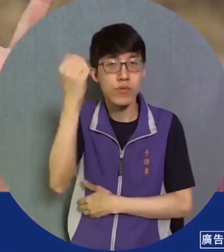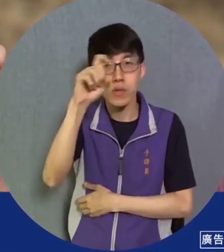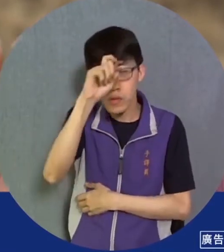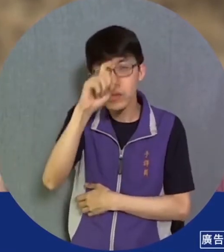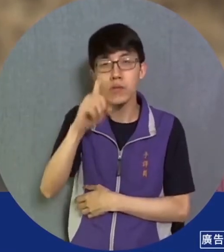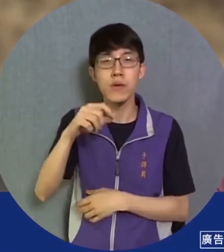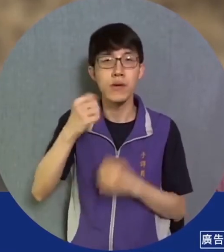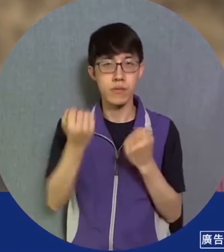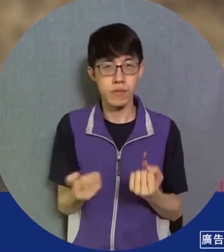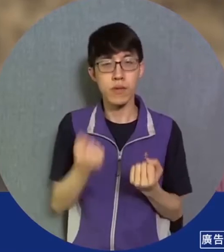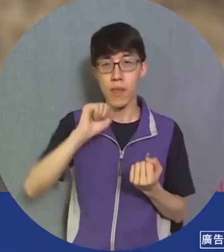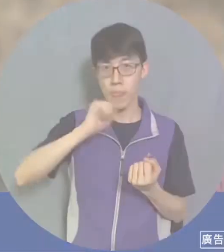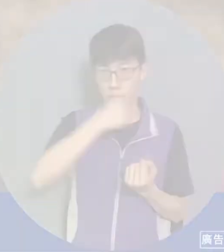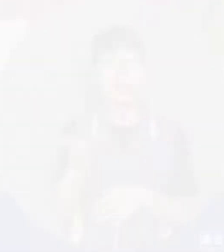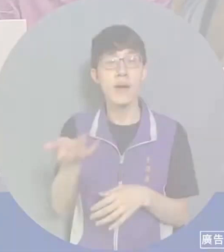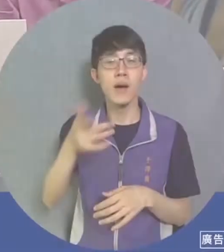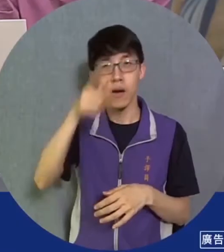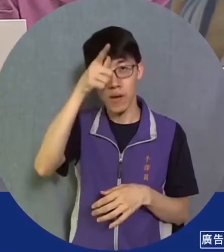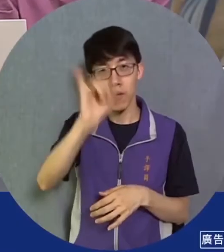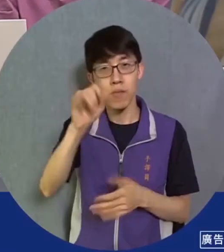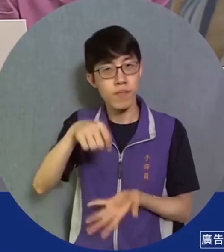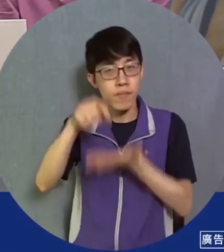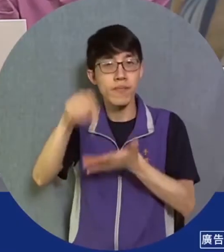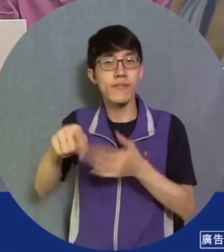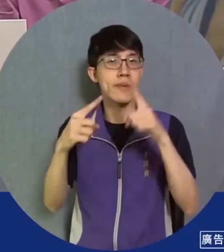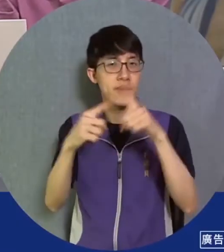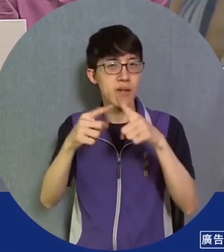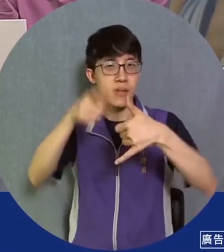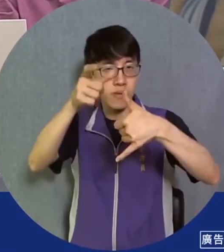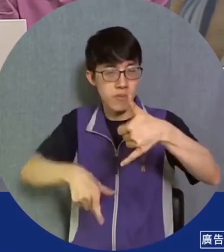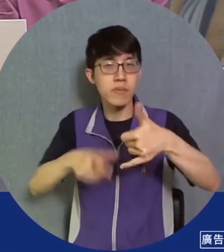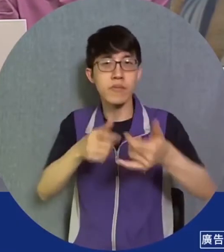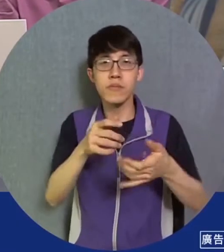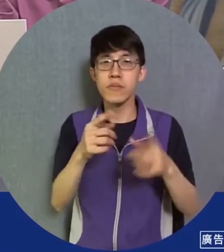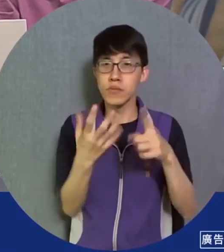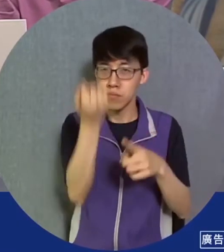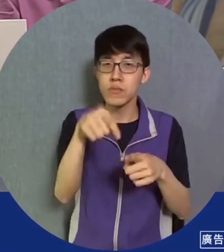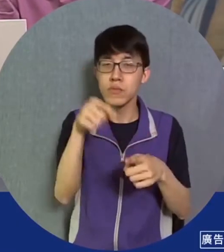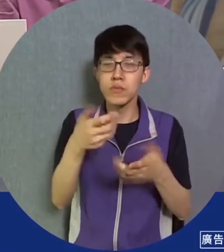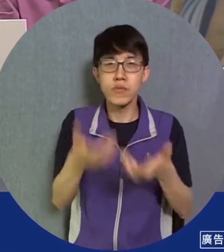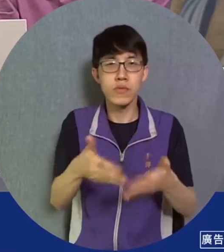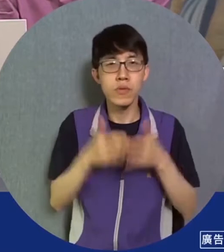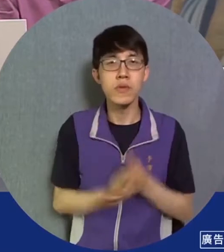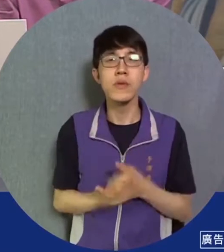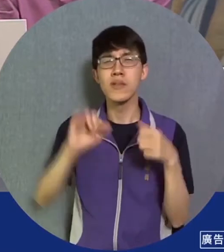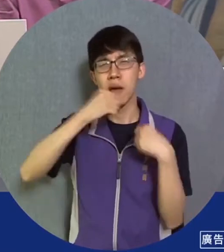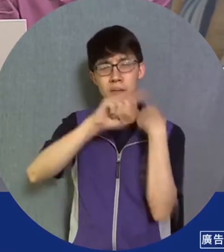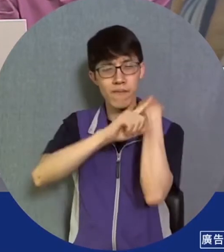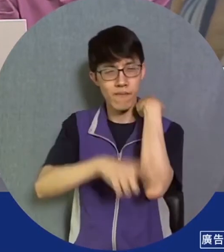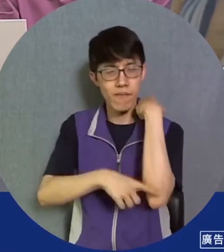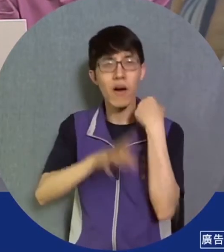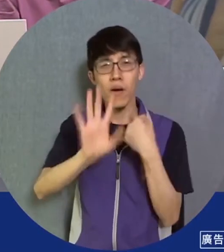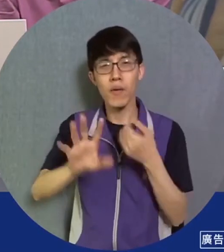谓法律的这个效力。 我觉得台湾的几个法规里面，虽然零零总总写了很多，甚至有一